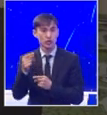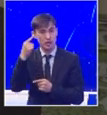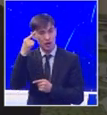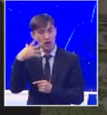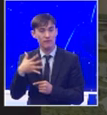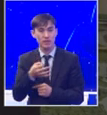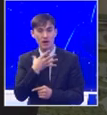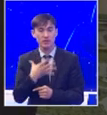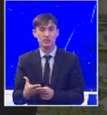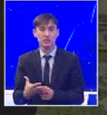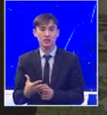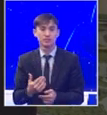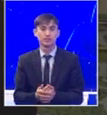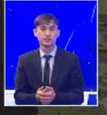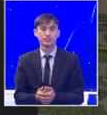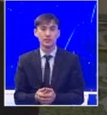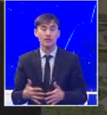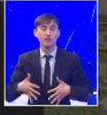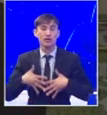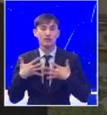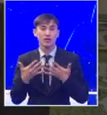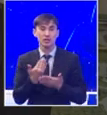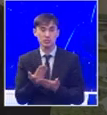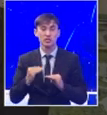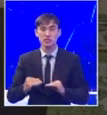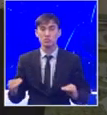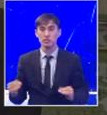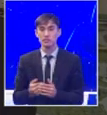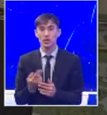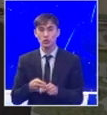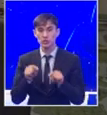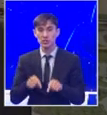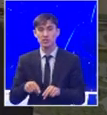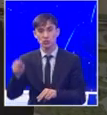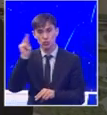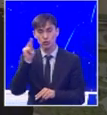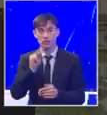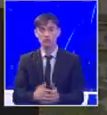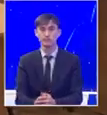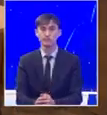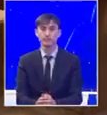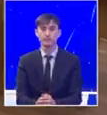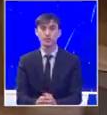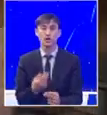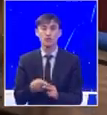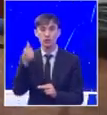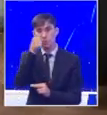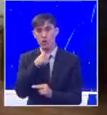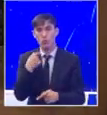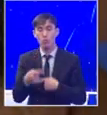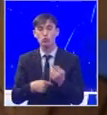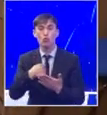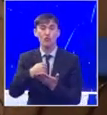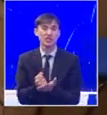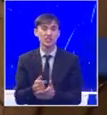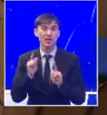нравится. И вдохновляюсь именно детьми, которые здесь учатся. В этом году после